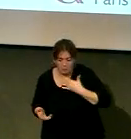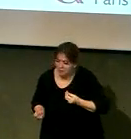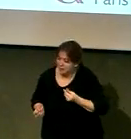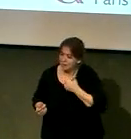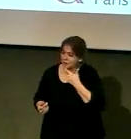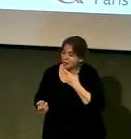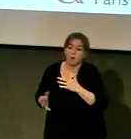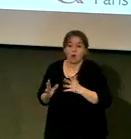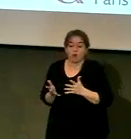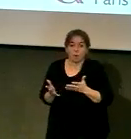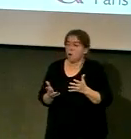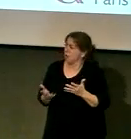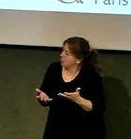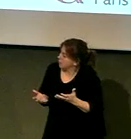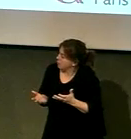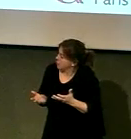voilà,